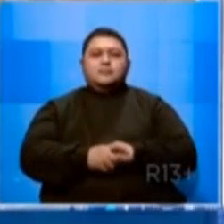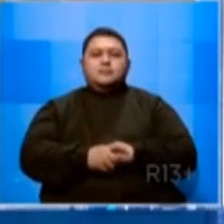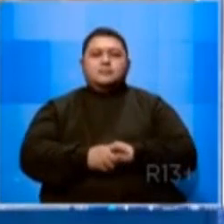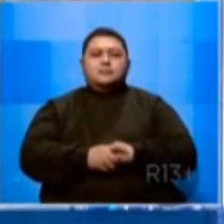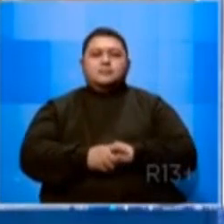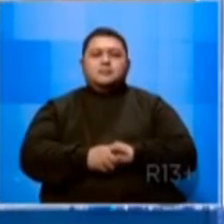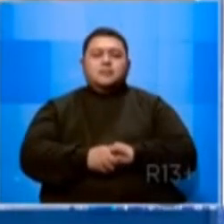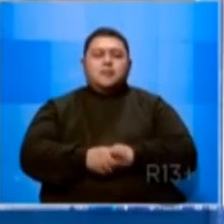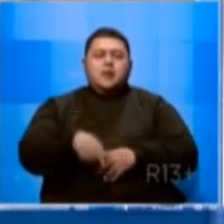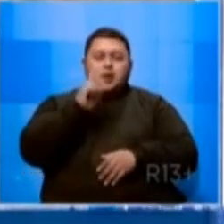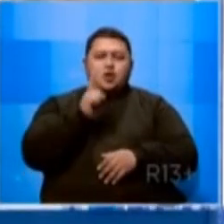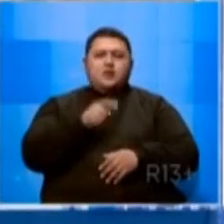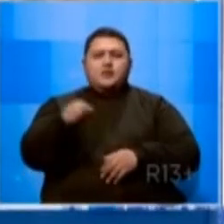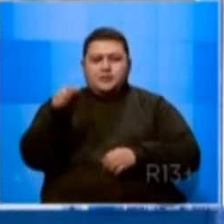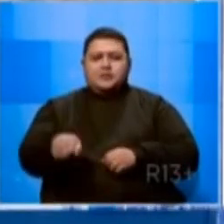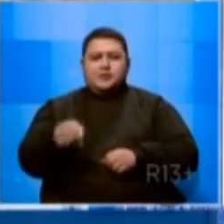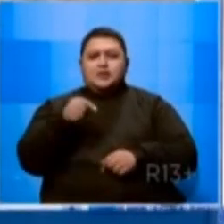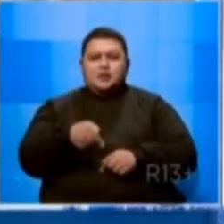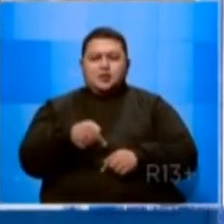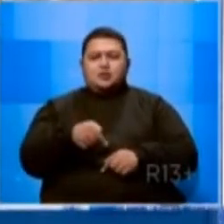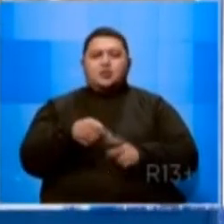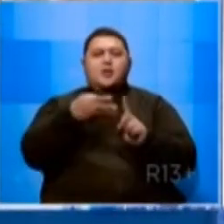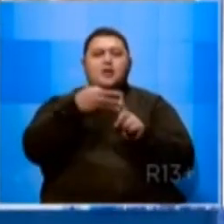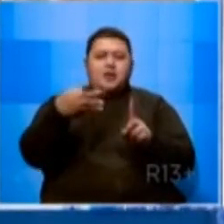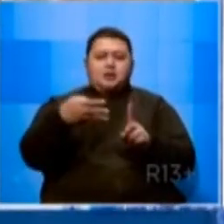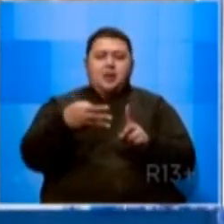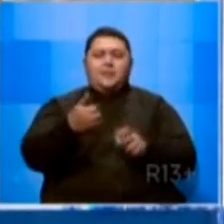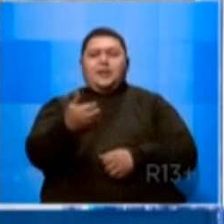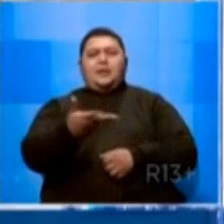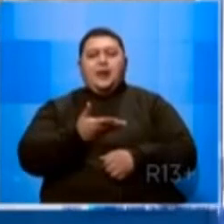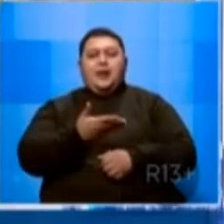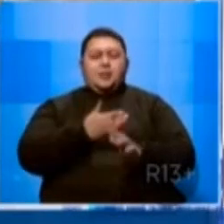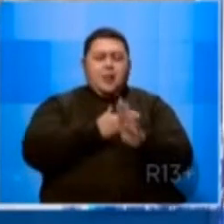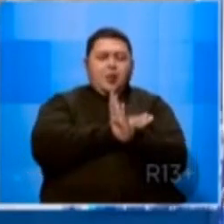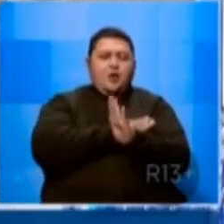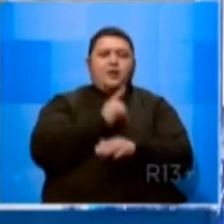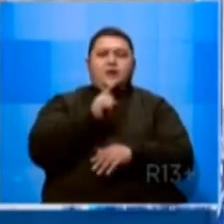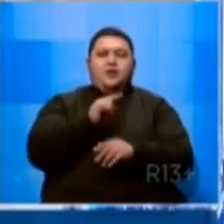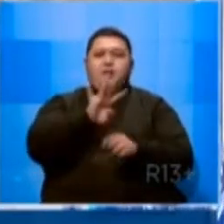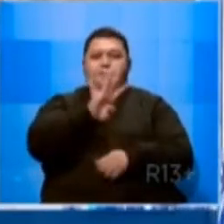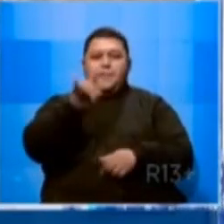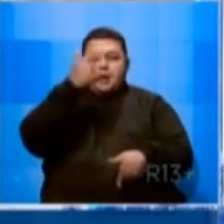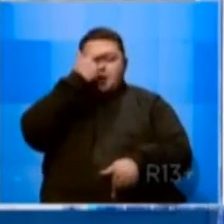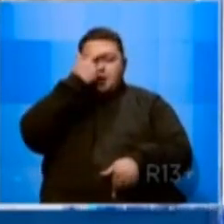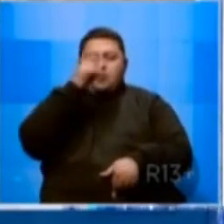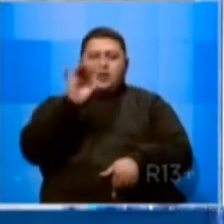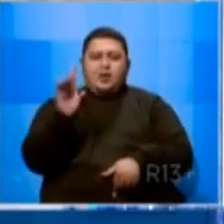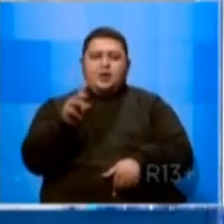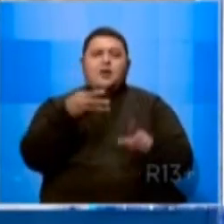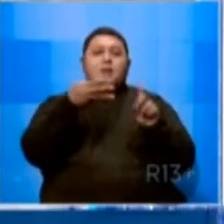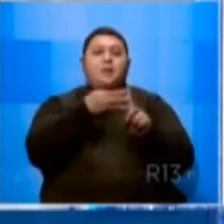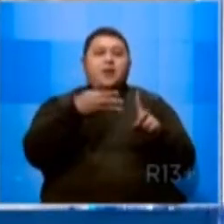perjalanan persidangan barada eliser itu mendapat perlawanan dari 4 terdakwah lainnya bayangkan seorang